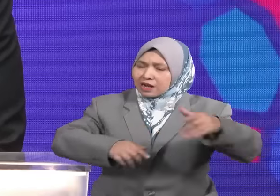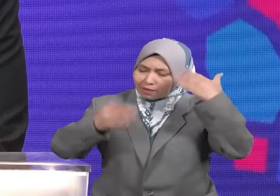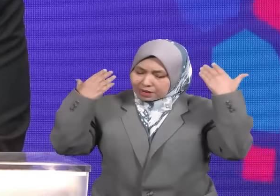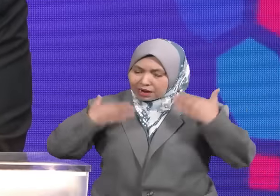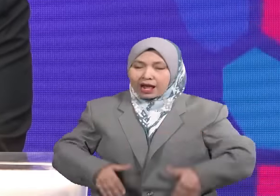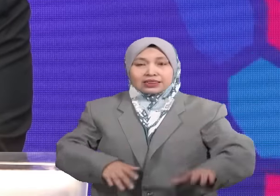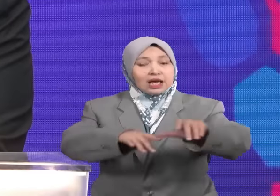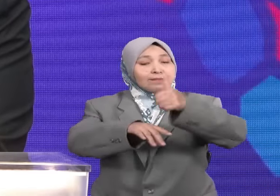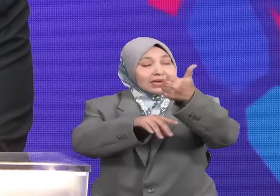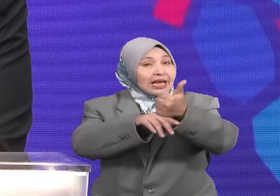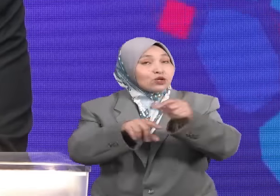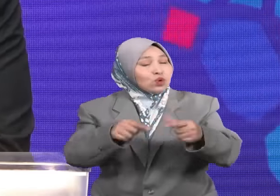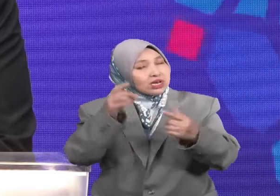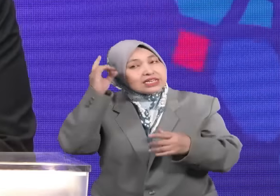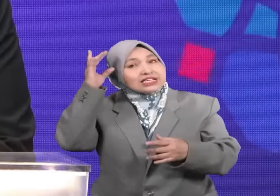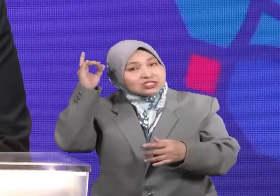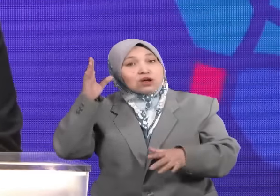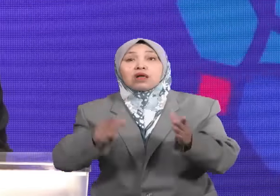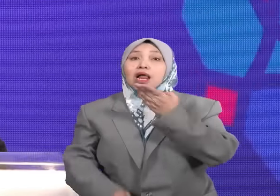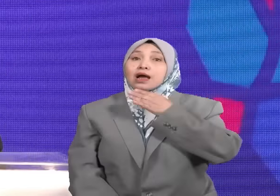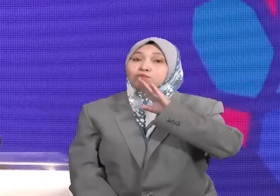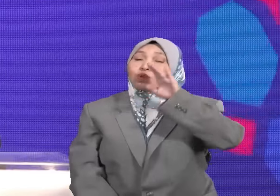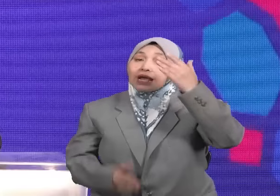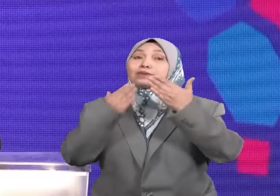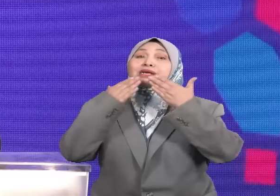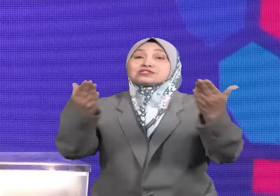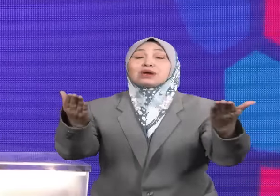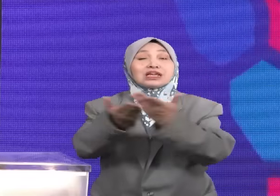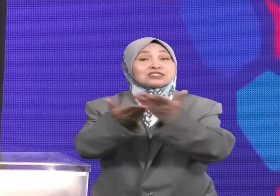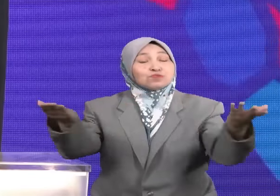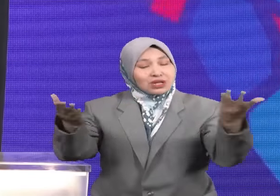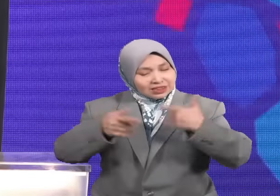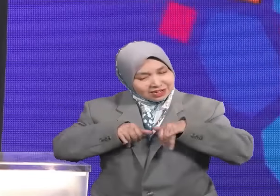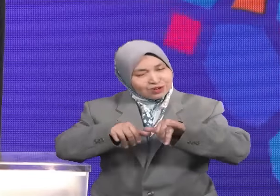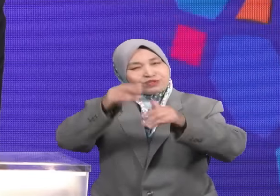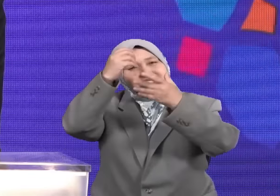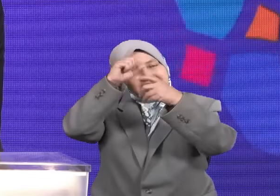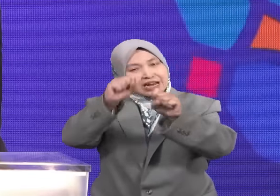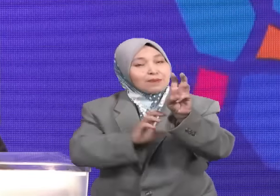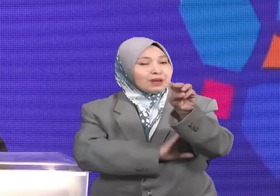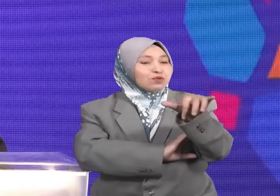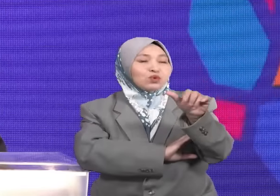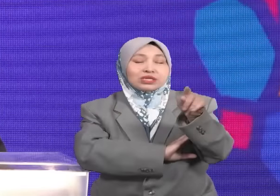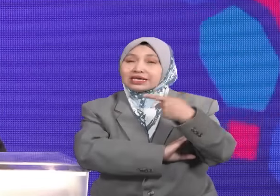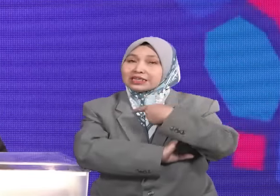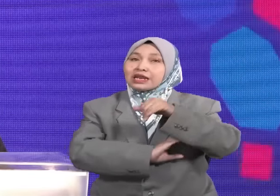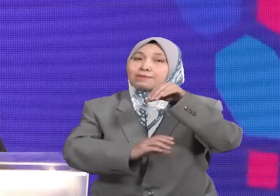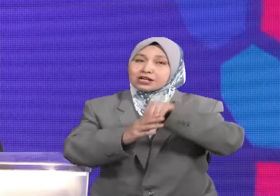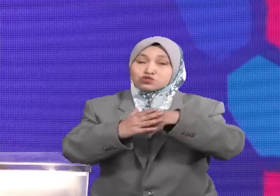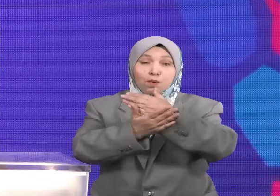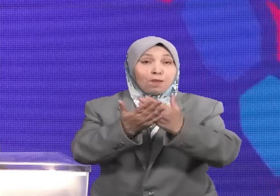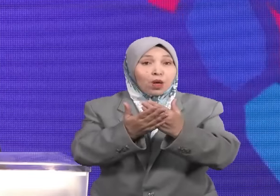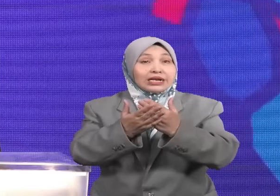dengan Al-Quran, insyaAllah. Alhamdulillah, terima kasih kepada semua penonton-penonton. Terus stay dalam My Quran Time. Kita dah masuk blok yang